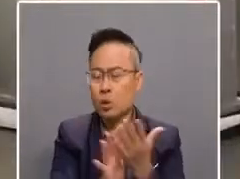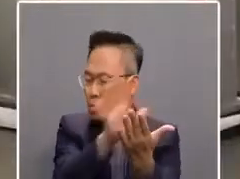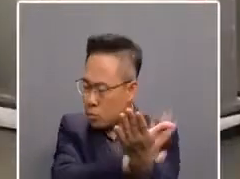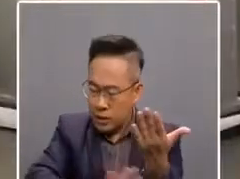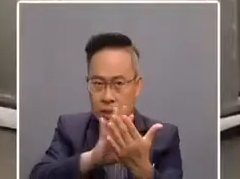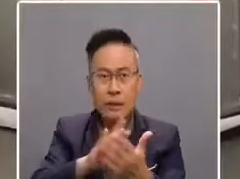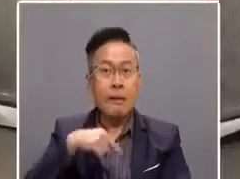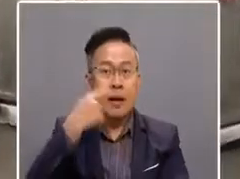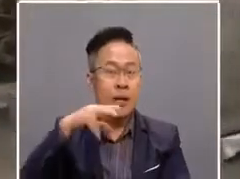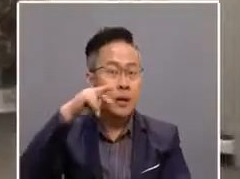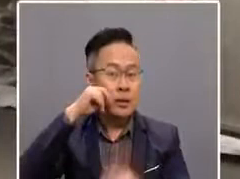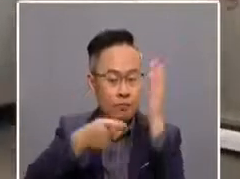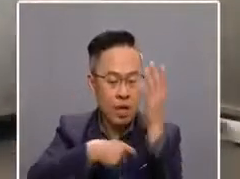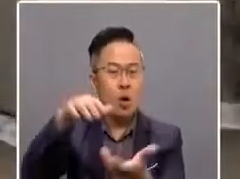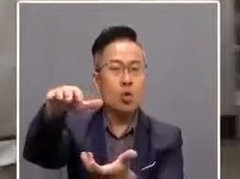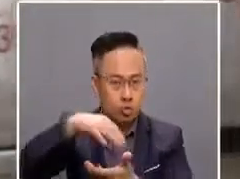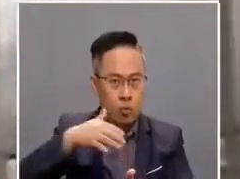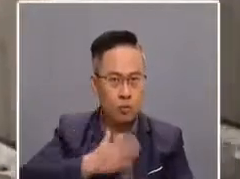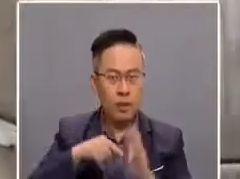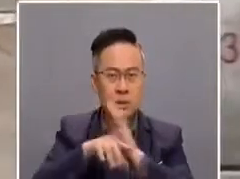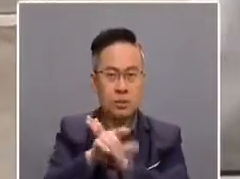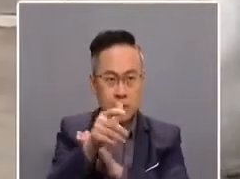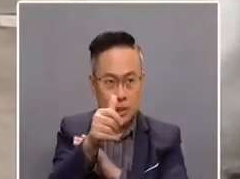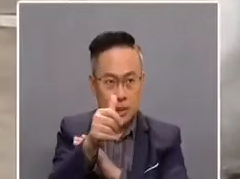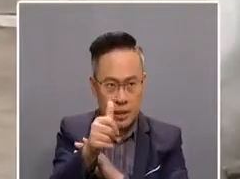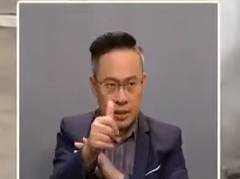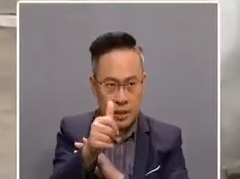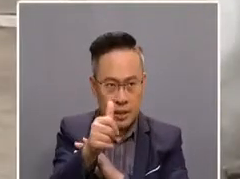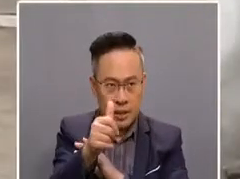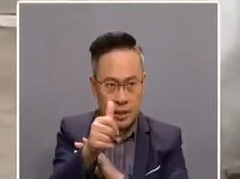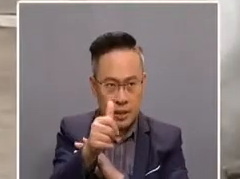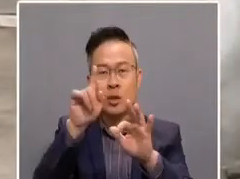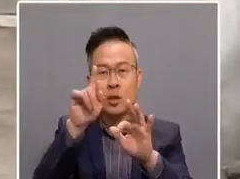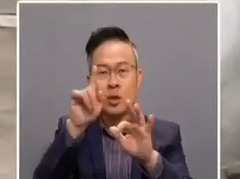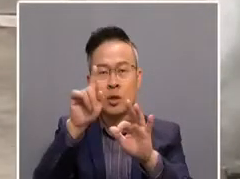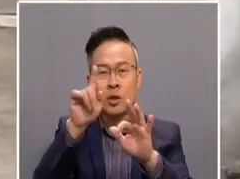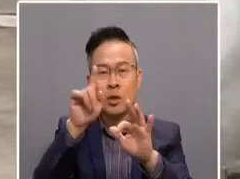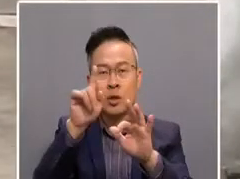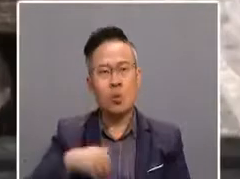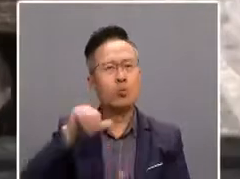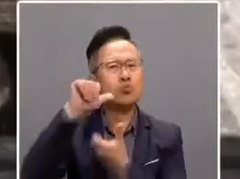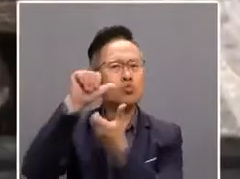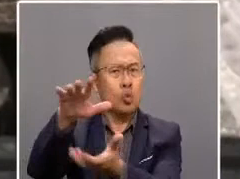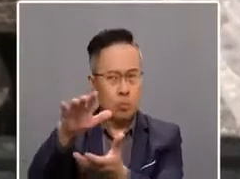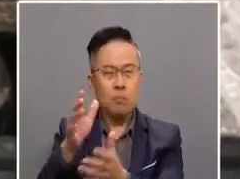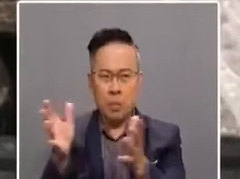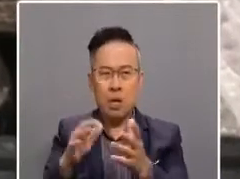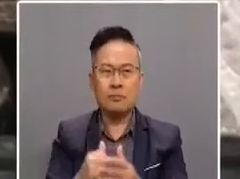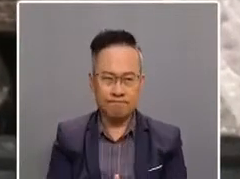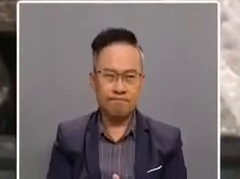ศเพื่อที่จะระดมเอายางเนี่ยมาที่บ่อทอง ตลาดเรากว้างขนาดเยอะขนาดนั้นเลยเหรอ เราอีพ